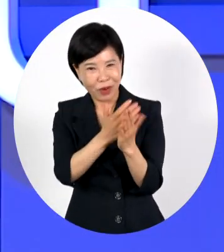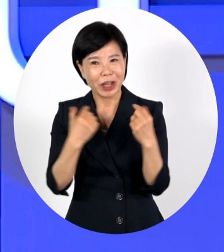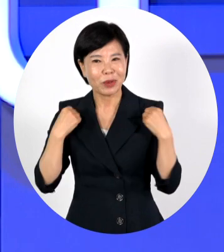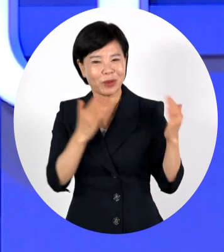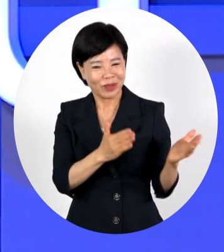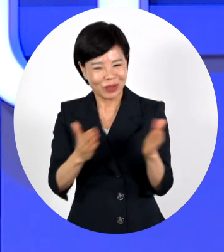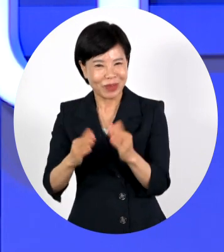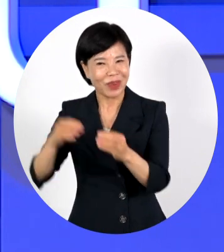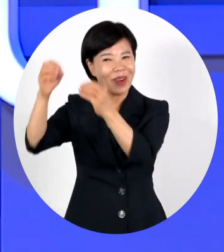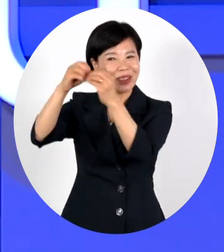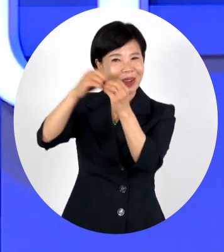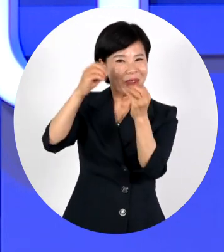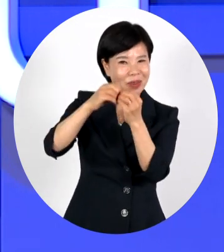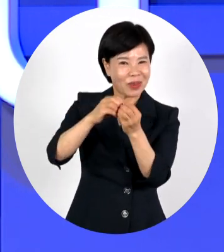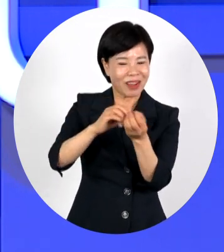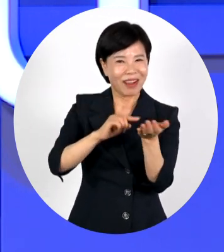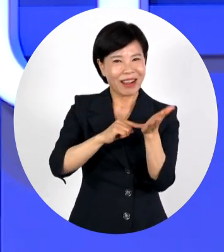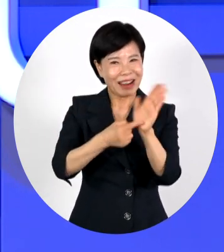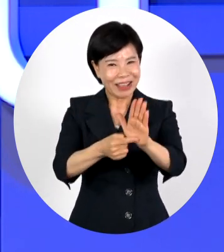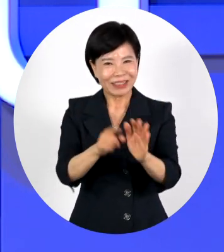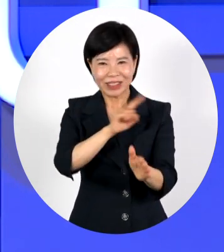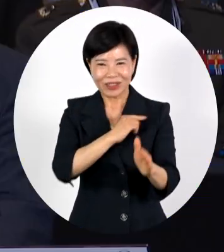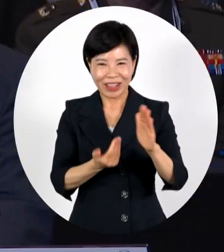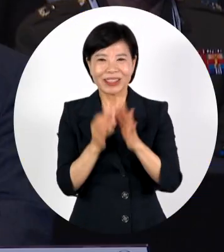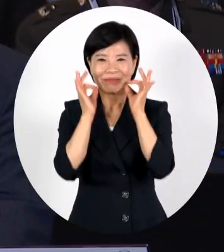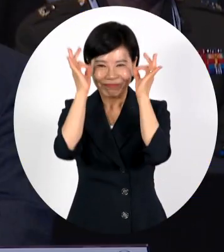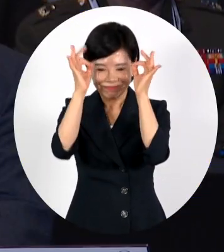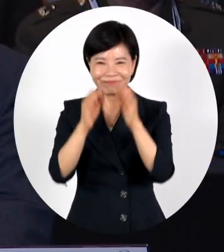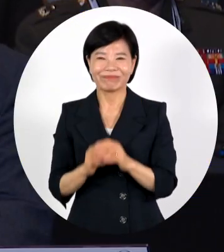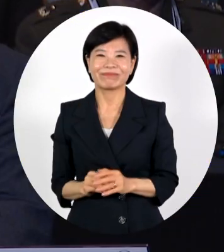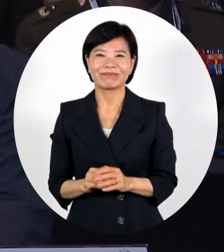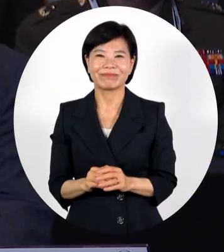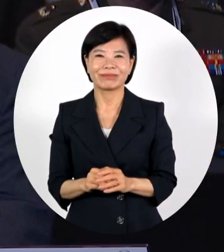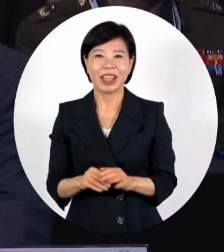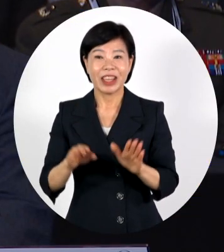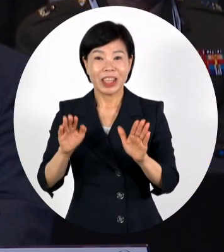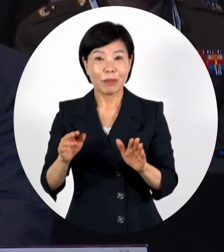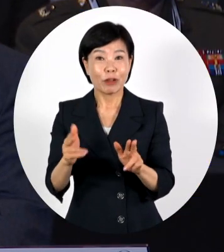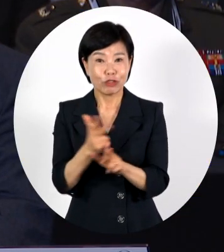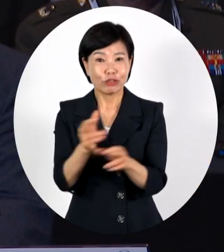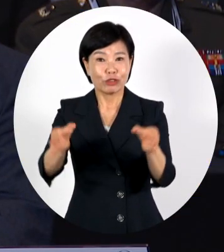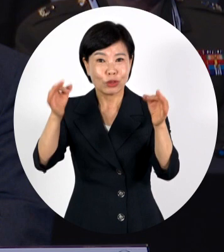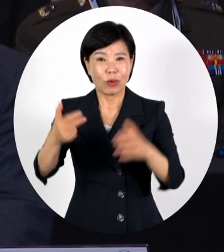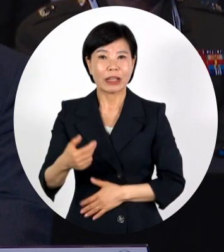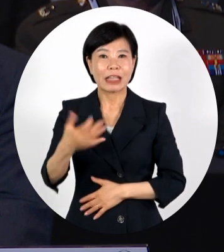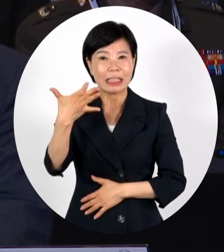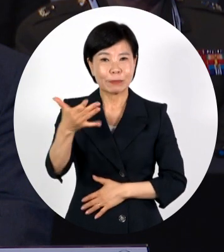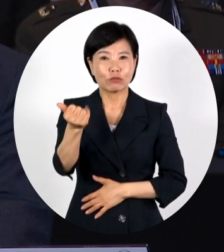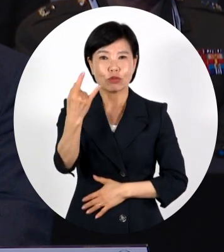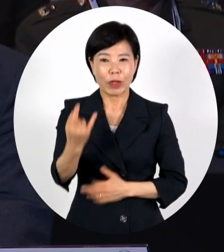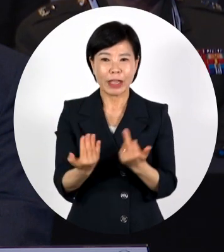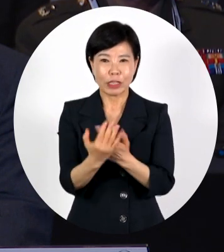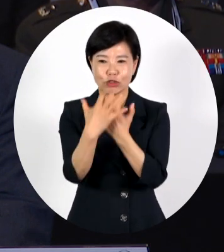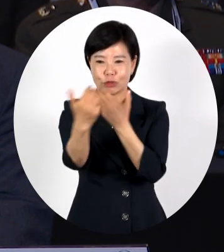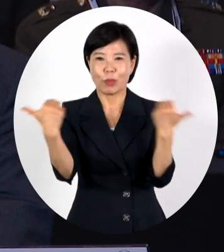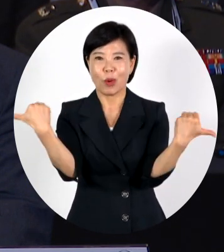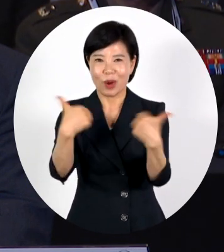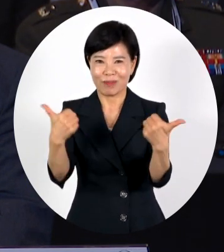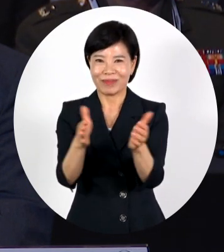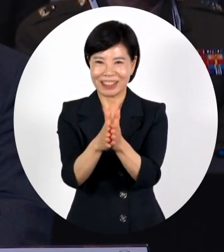준비해 우리 전통을 알리는데 최선을 다하겠습니다. 이번 주 위클리 제주는 제19회 제주포럼 소식으로